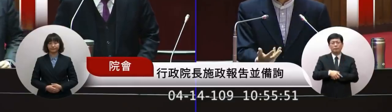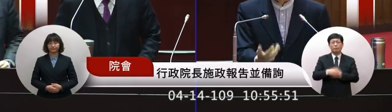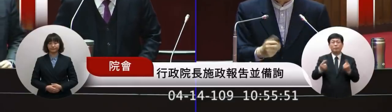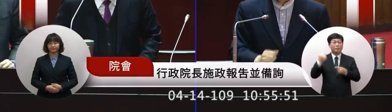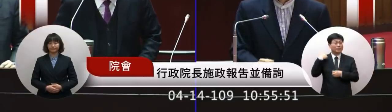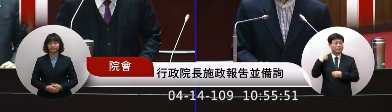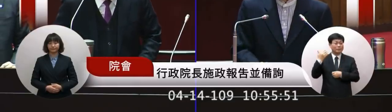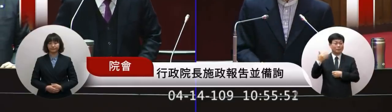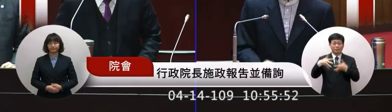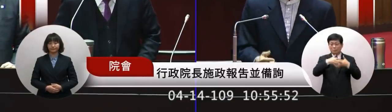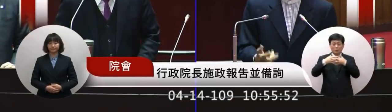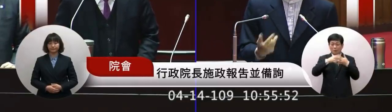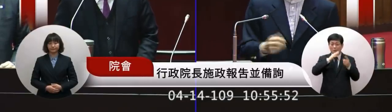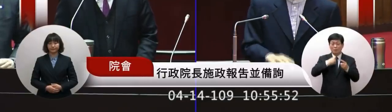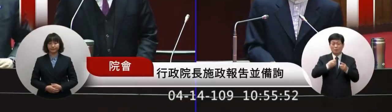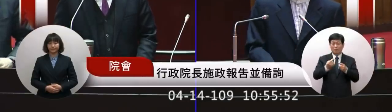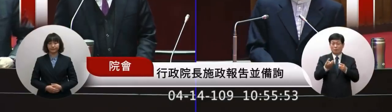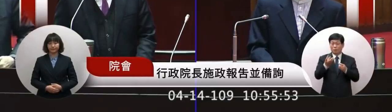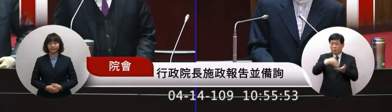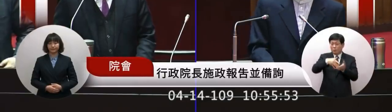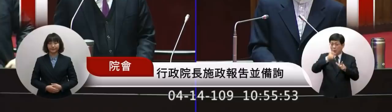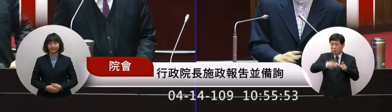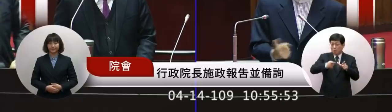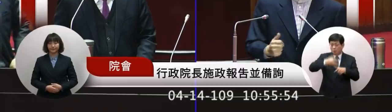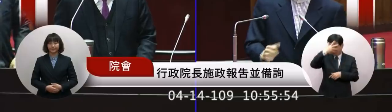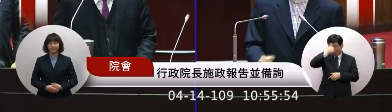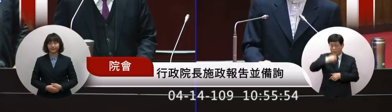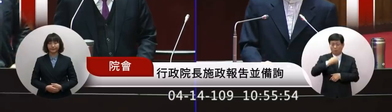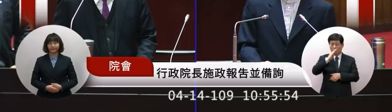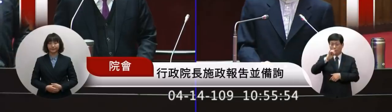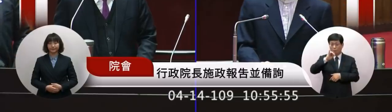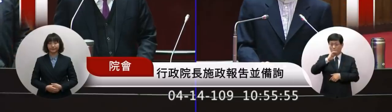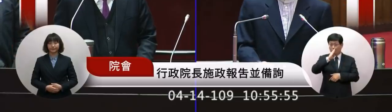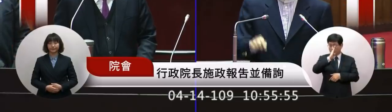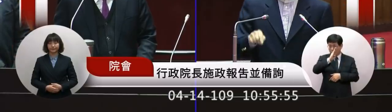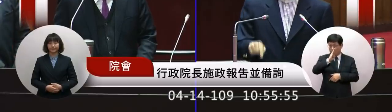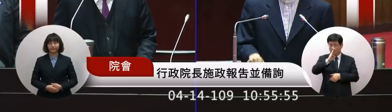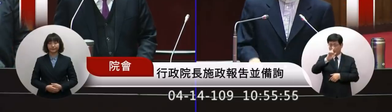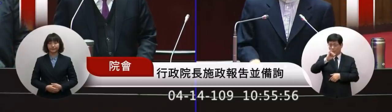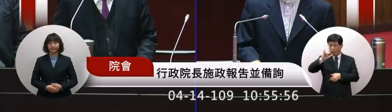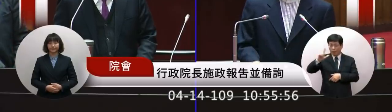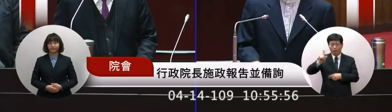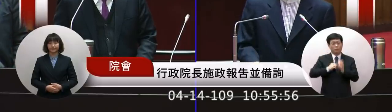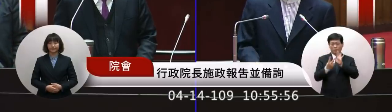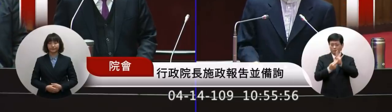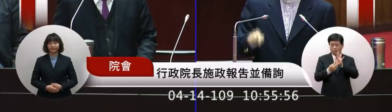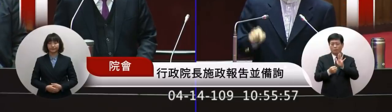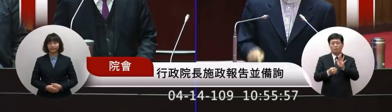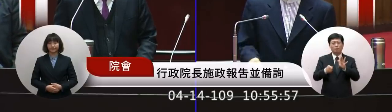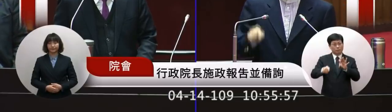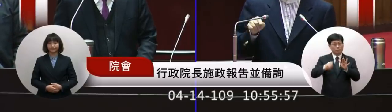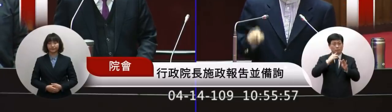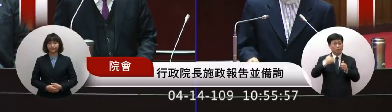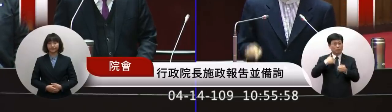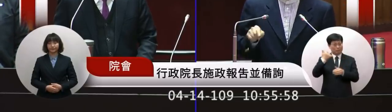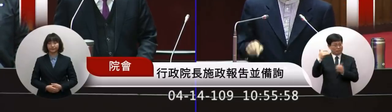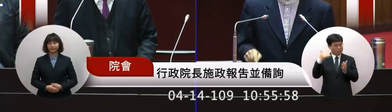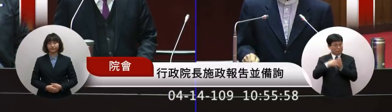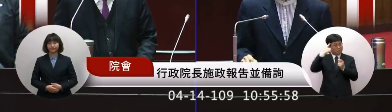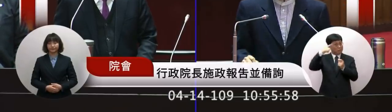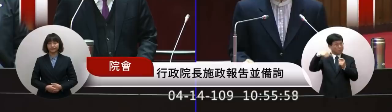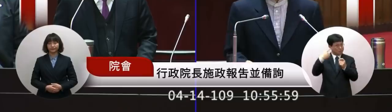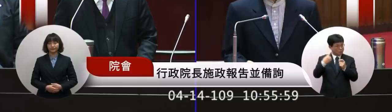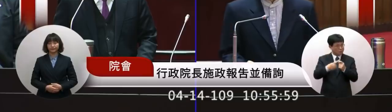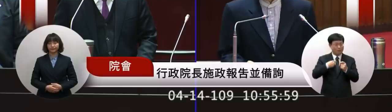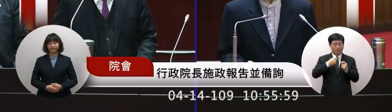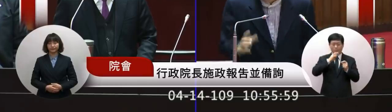茨你知影啦吼，比尔盖茨，伊讲啦，伊讲这个疫情爱到明年的秋季